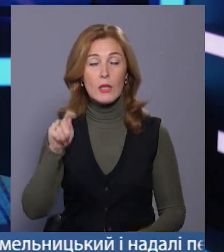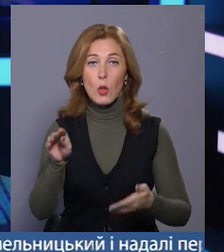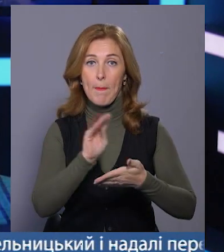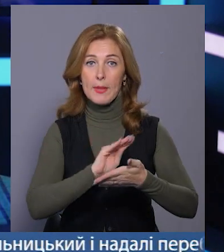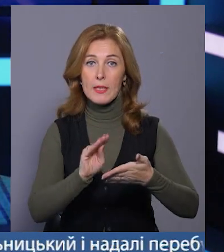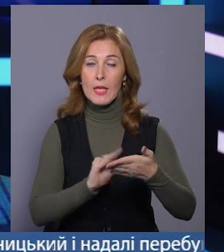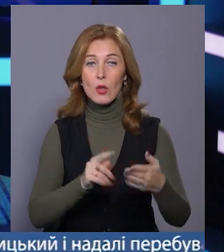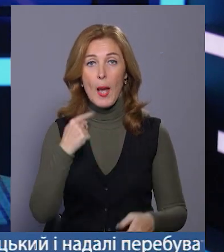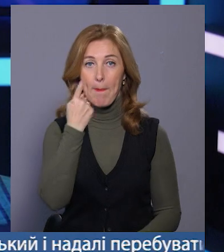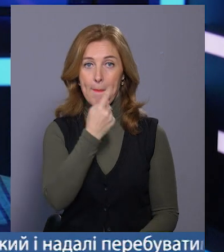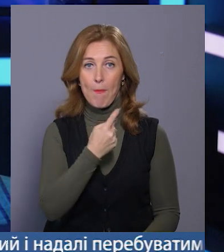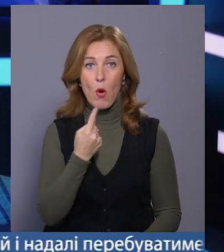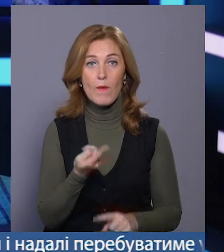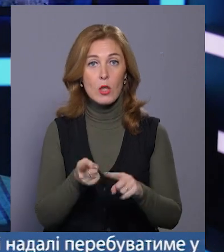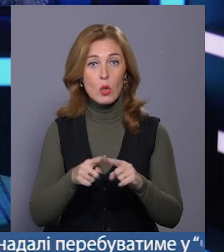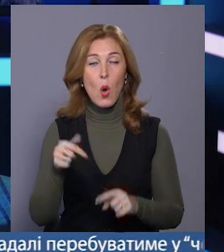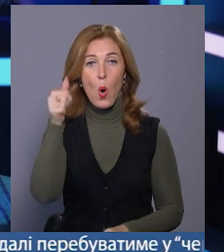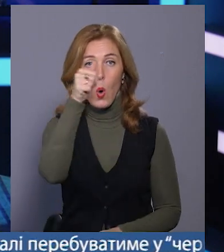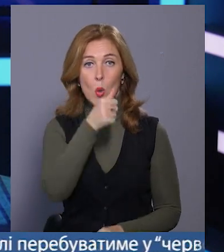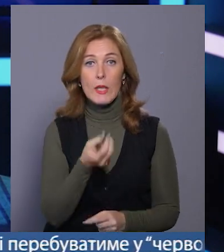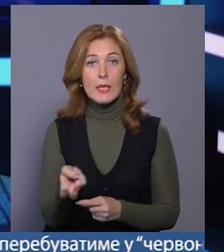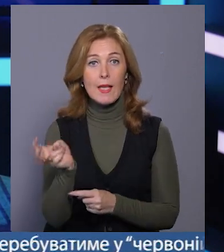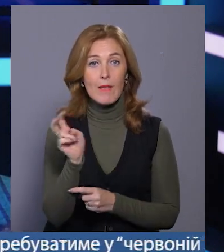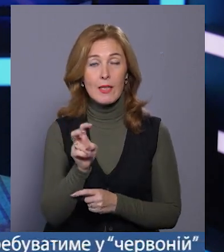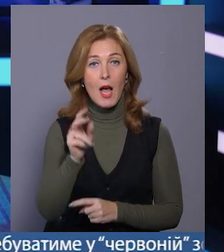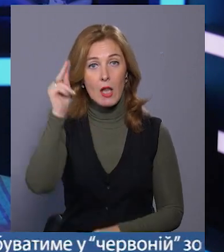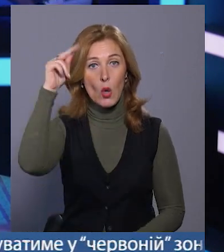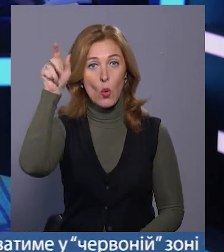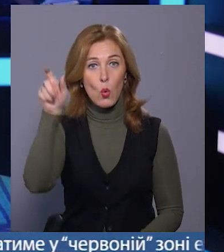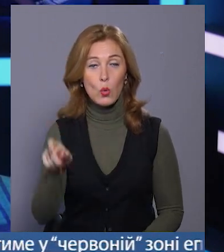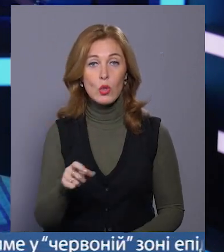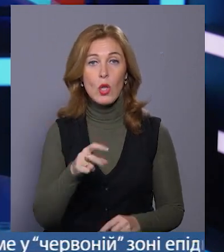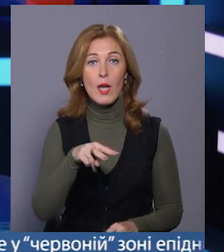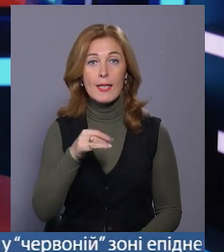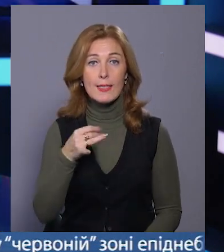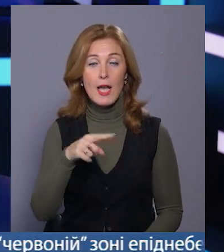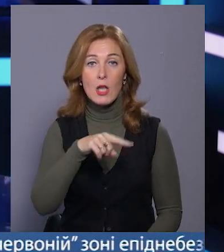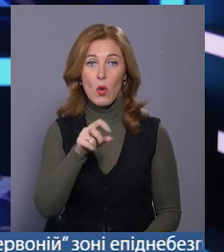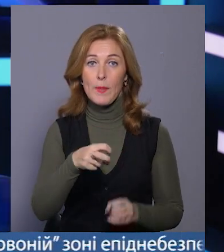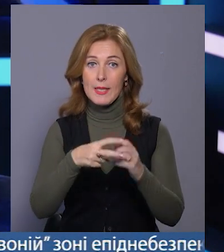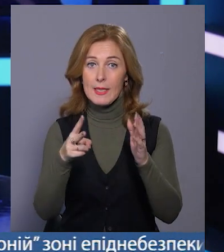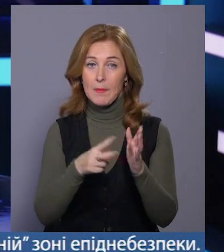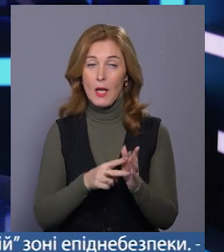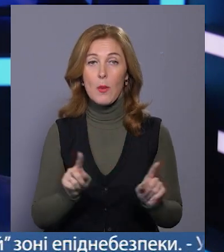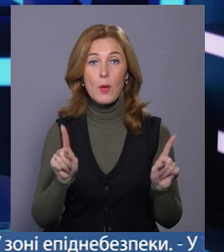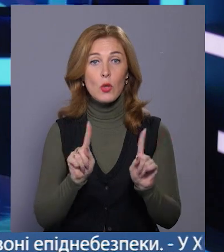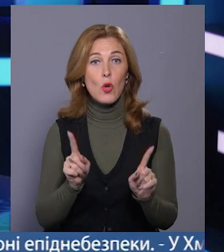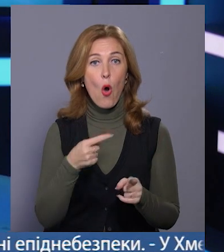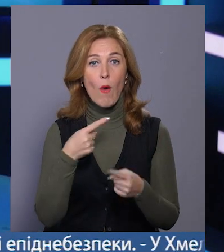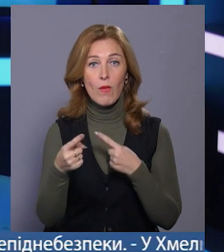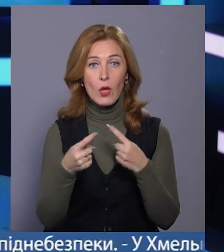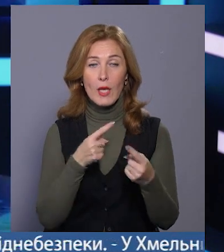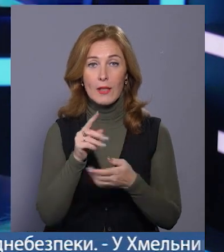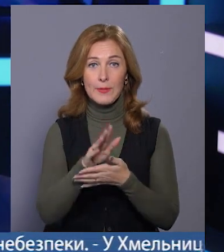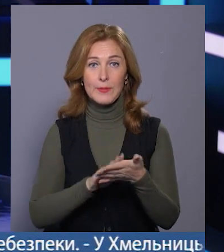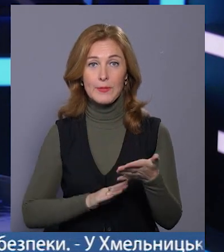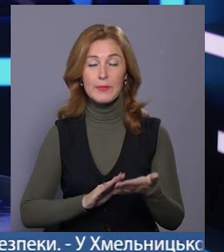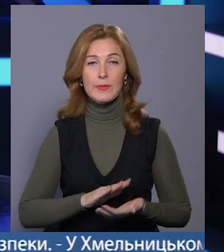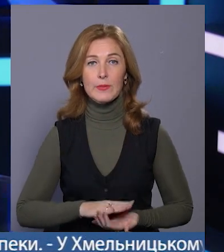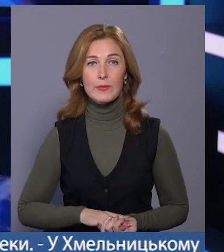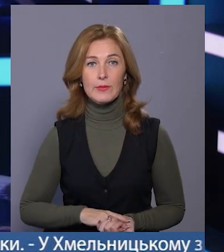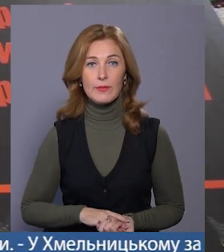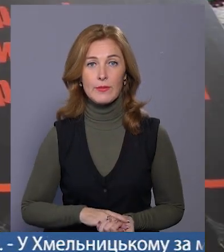Цьогоріч сюди завітали учні 11 класу ліцею номер 17. Про що говорили, дивіться у сюжеті Аліни